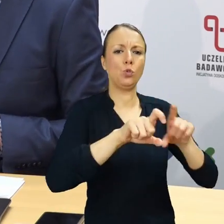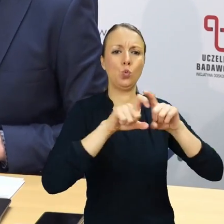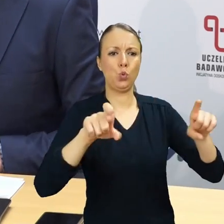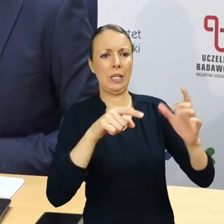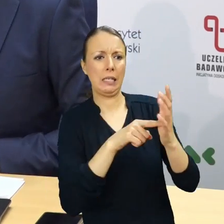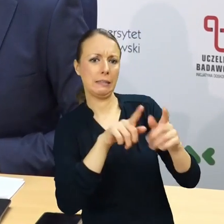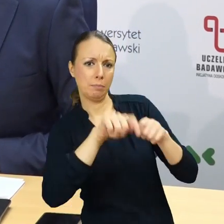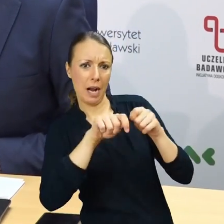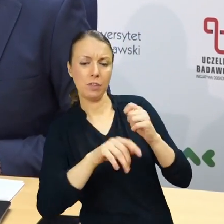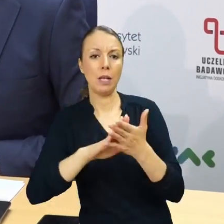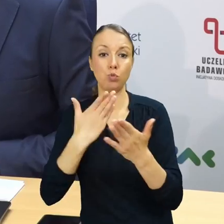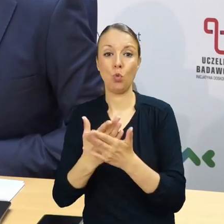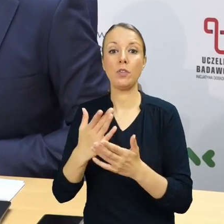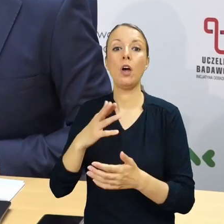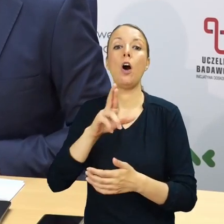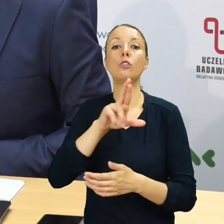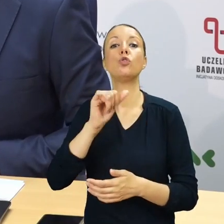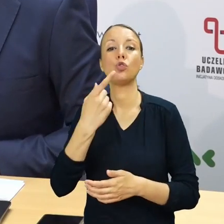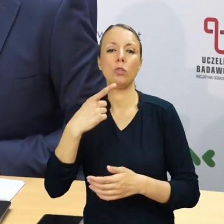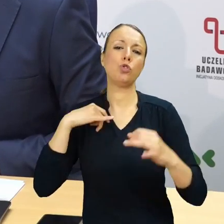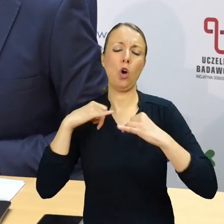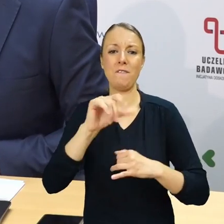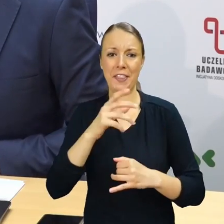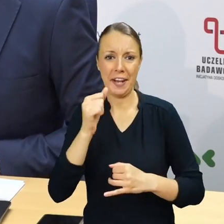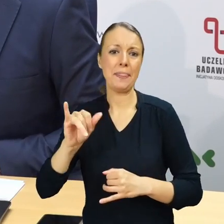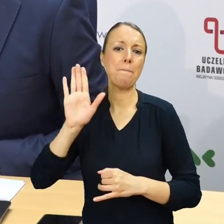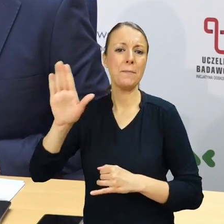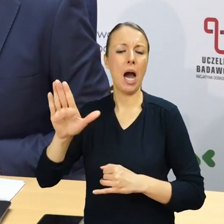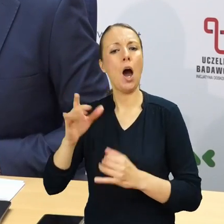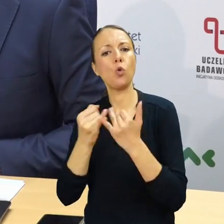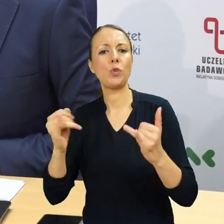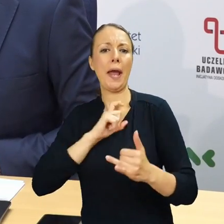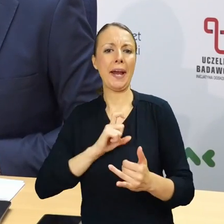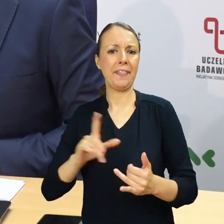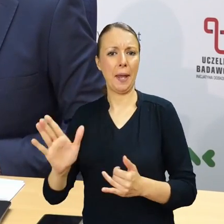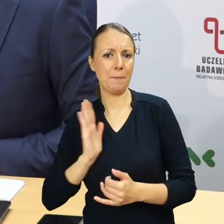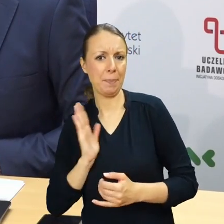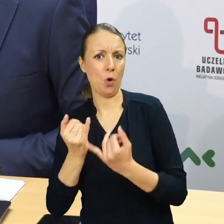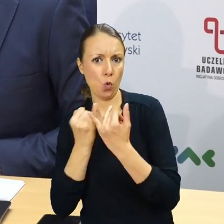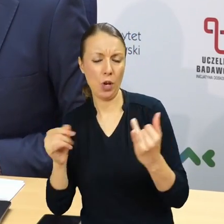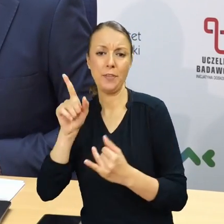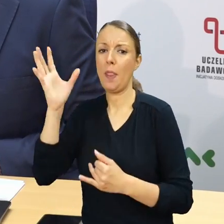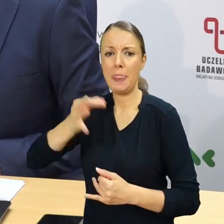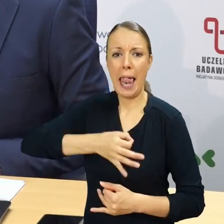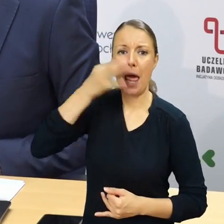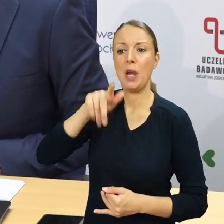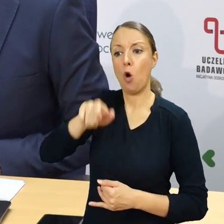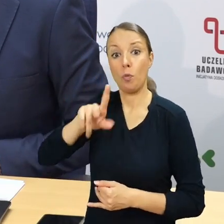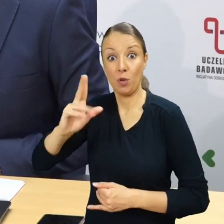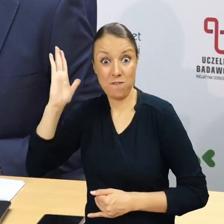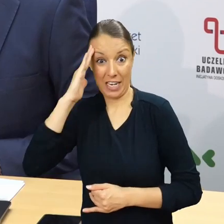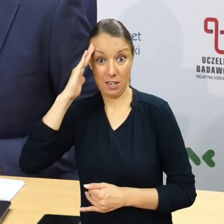Agencję Bezpieczeństwa Wewnętrznego, Zewnętrznego odpowiedzialną, to są najlepiej predysponowani ludzie. A co